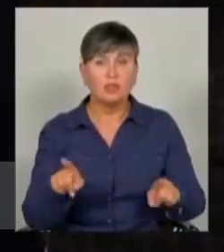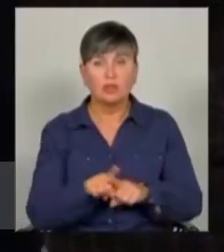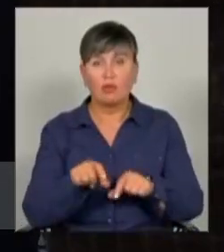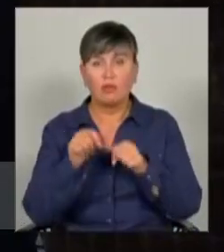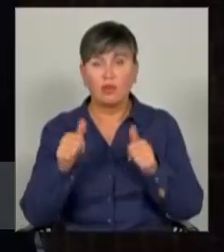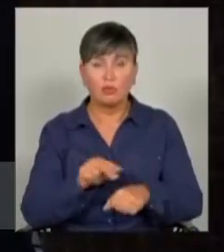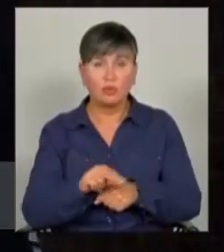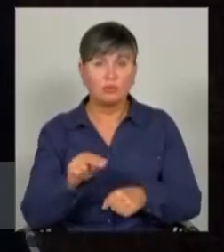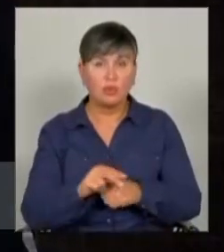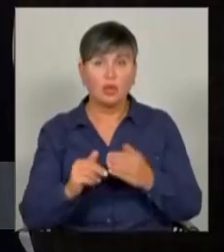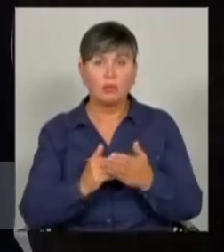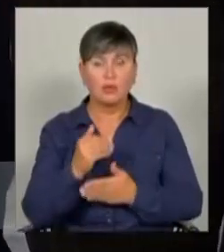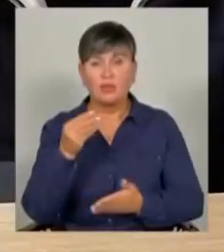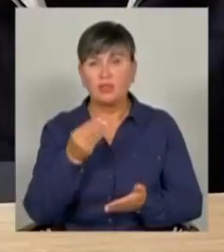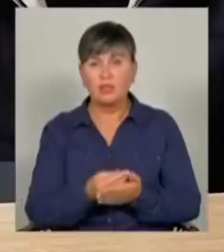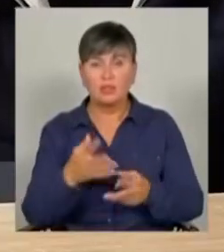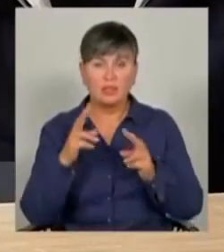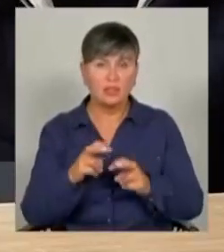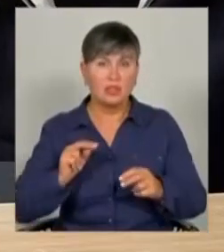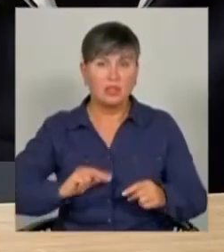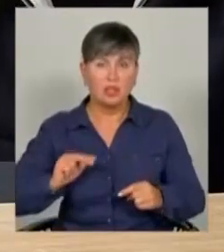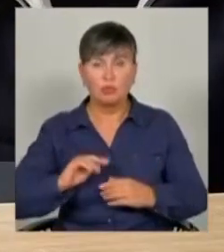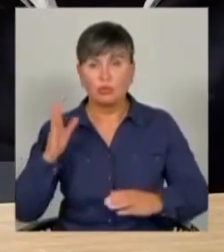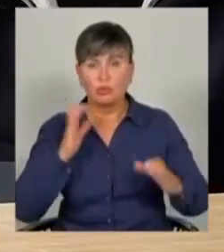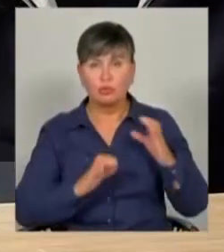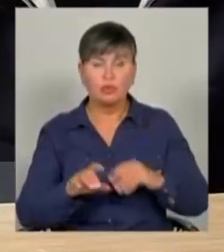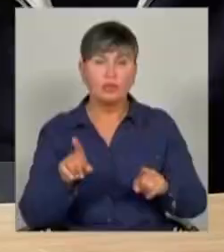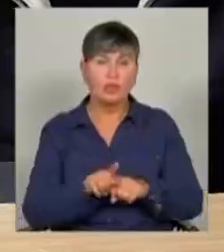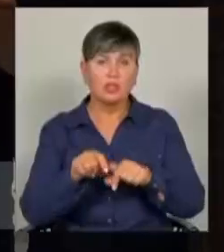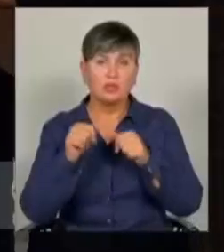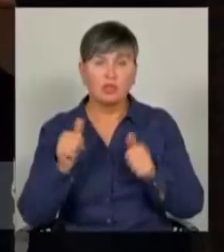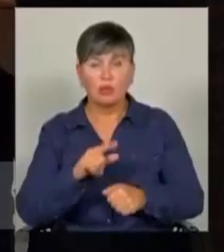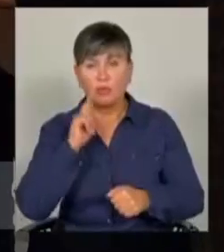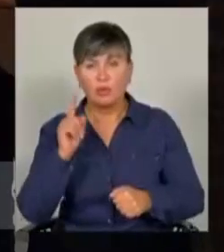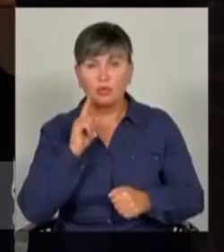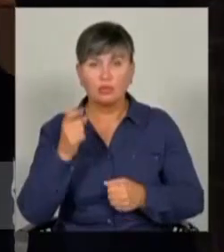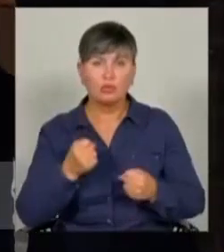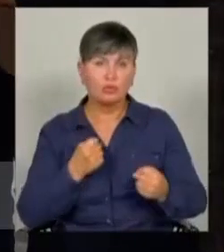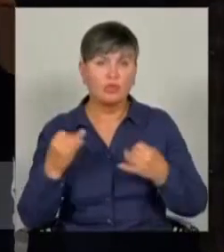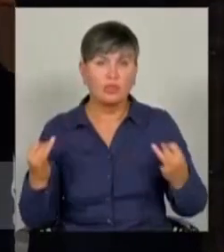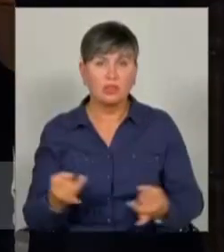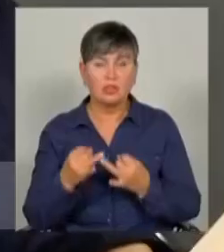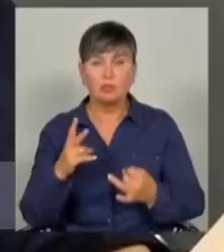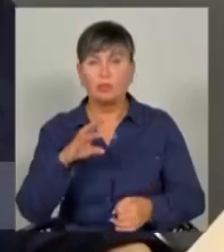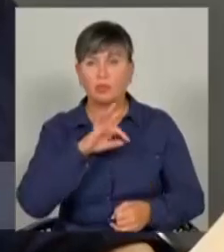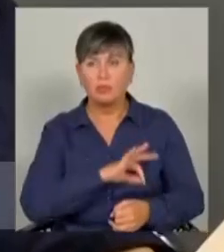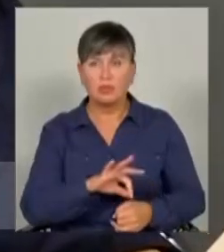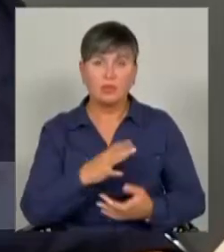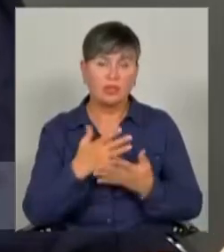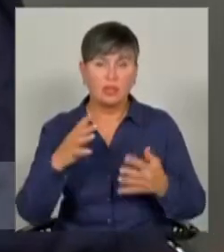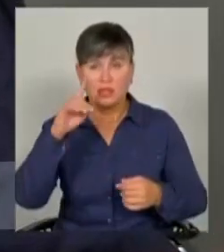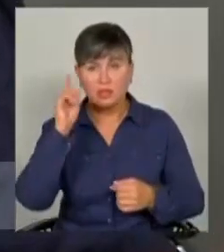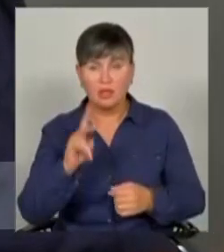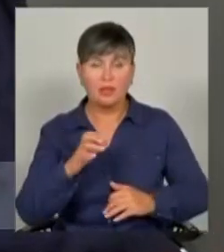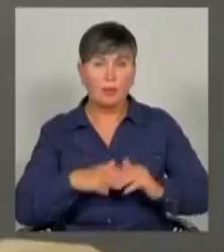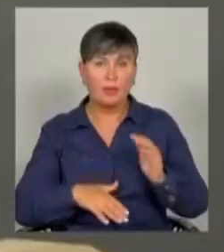формат обучения повысит ценность исследовательской работы студентов, а также сформирует у молодежи устойчивый интерес к применению теоретических знаний